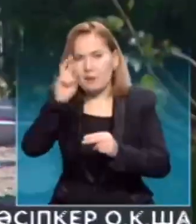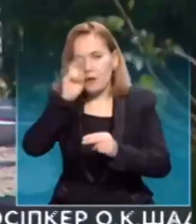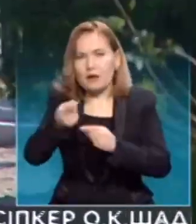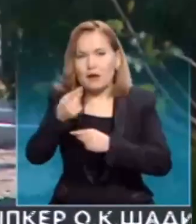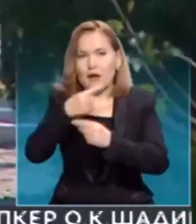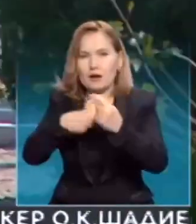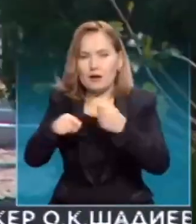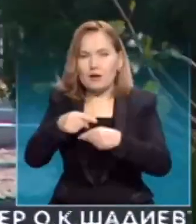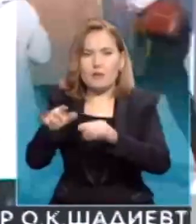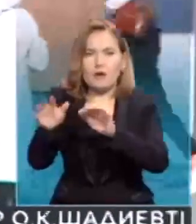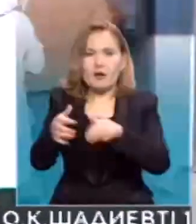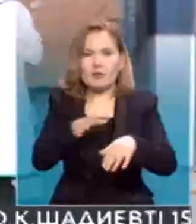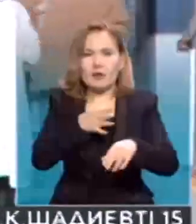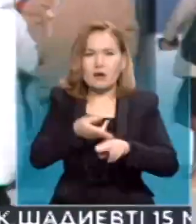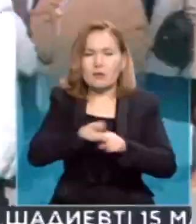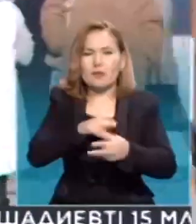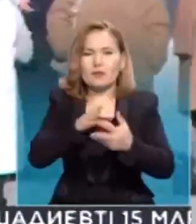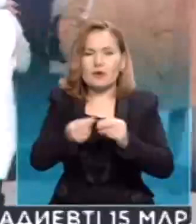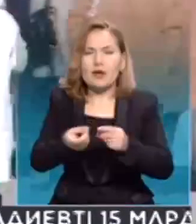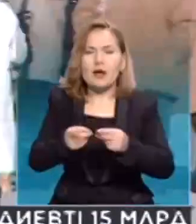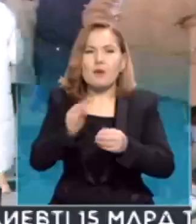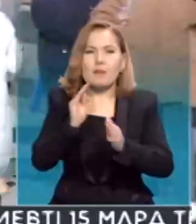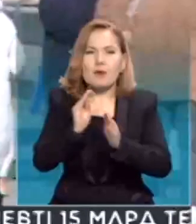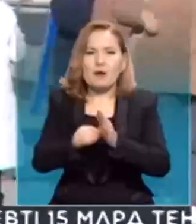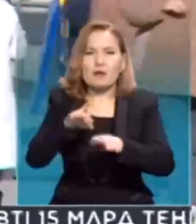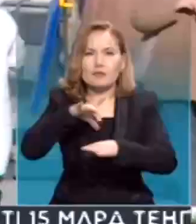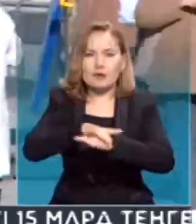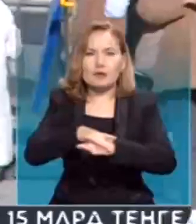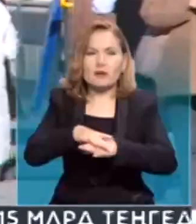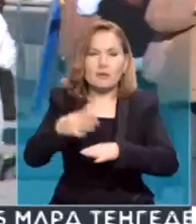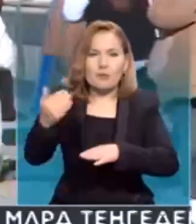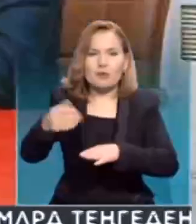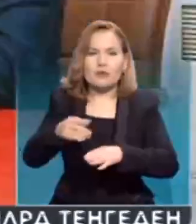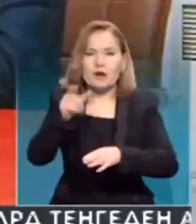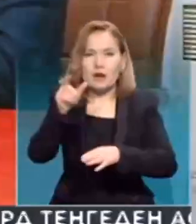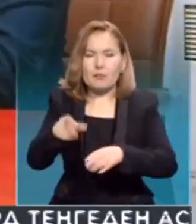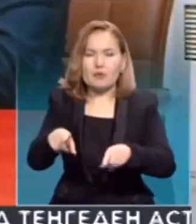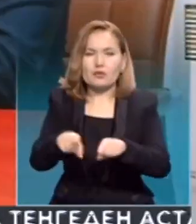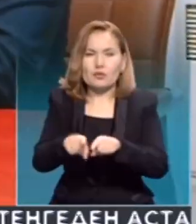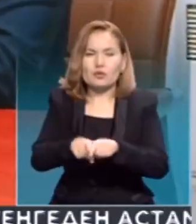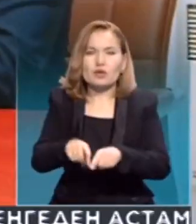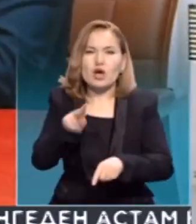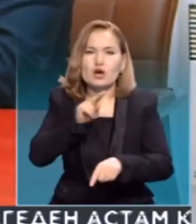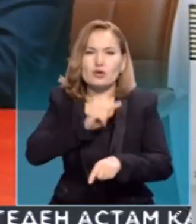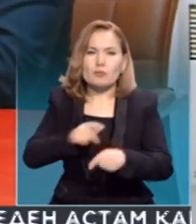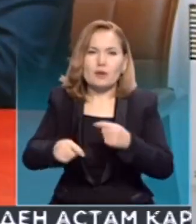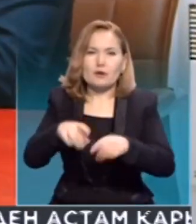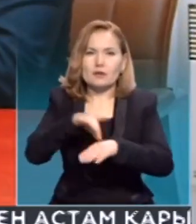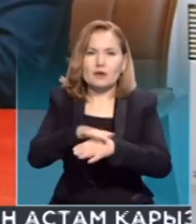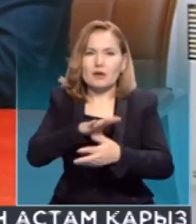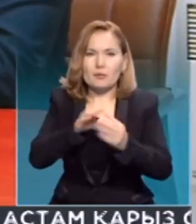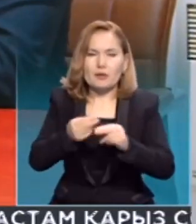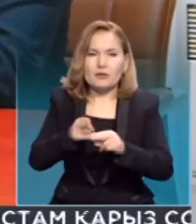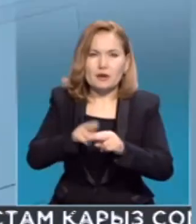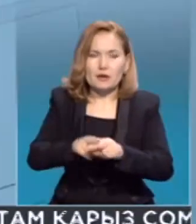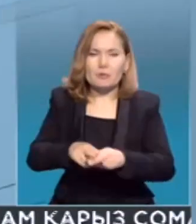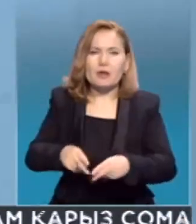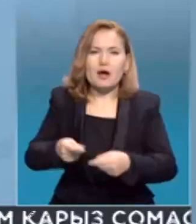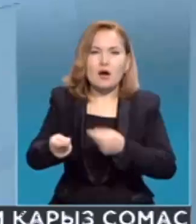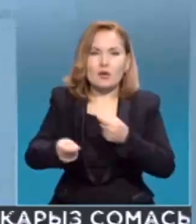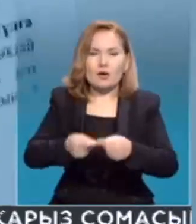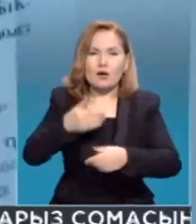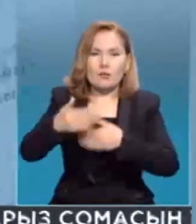пайдасына тәркіленді. Сондай-ақ бұрын сыбайлас жемқорлық бойынша қылмыс жасаған адамды жұмысқа алған. Құрық портының басшысы да